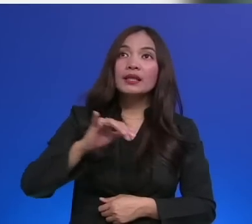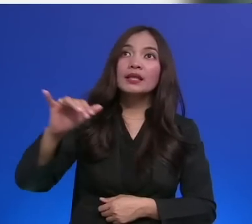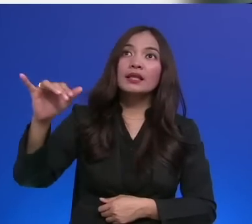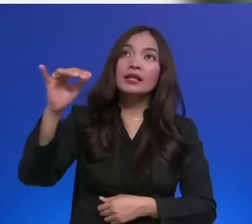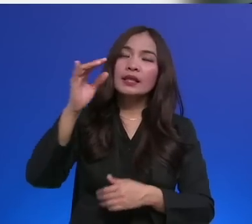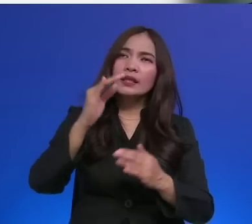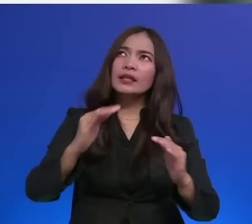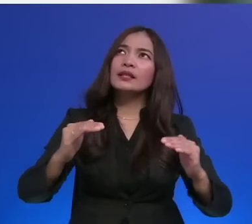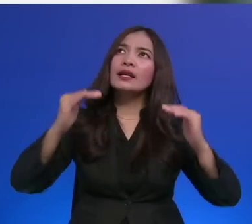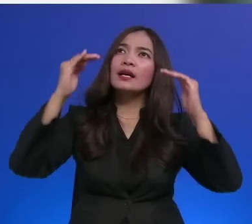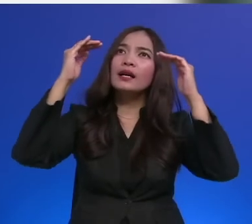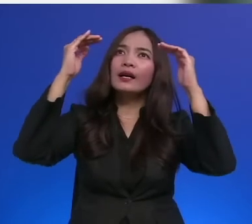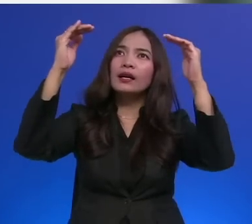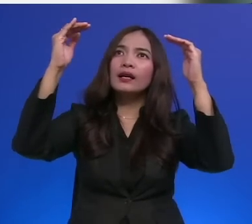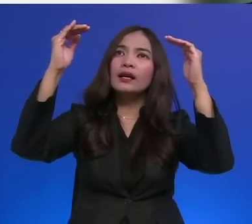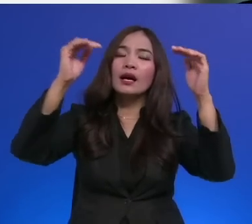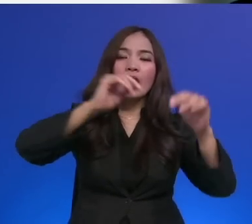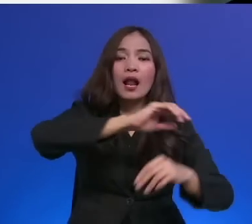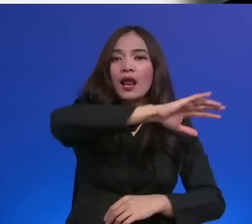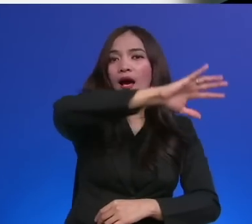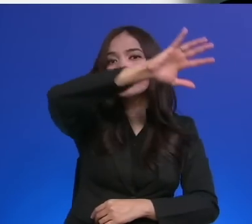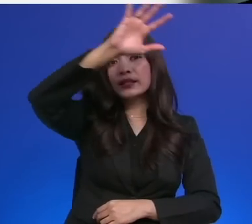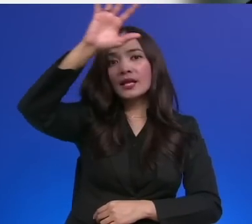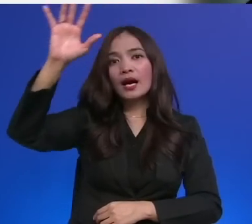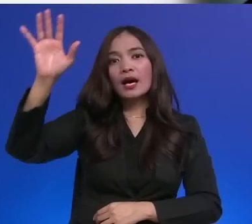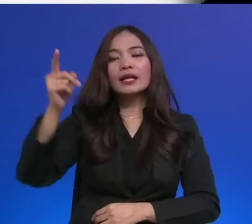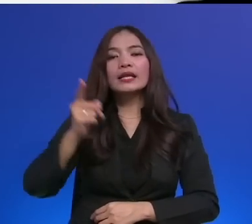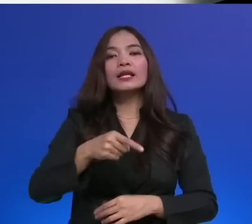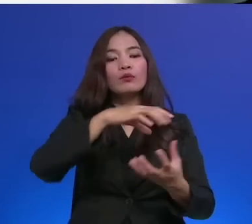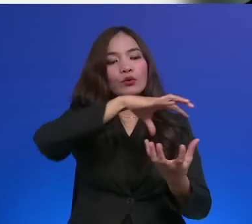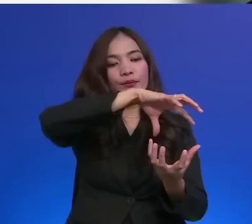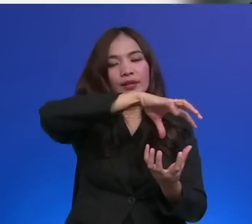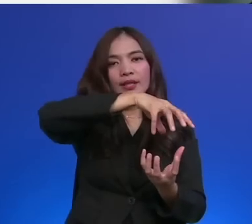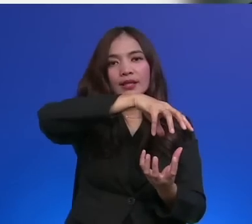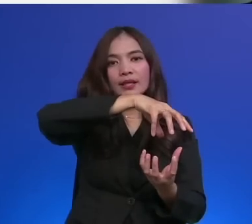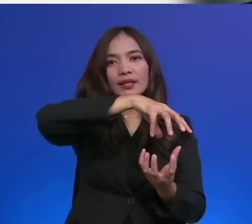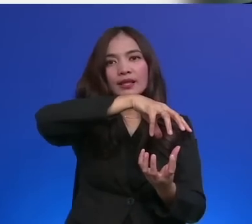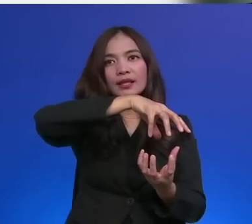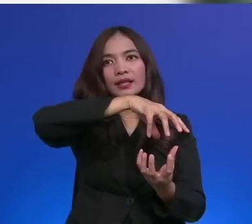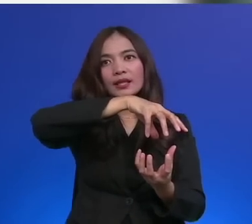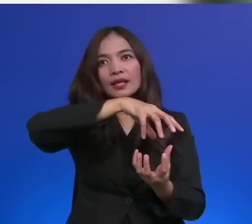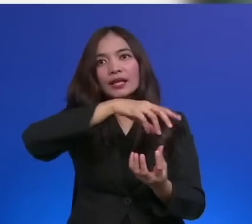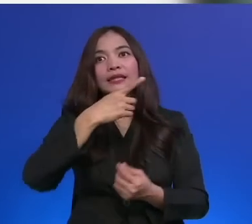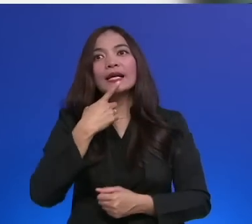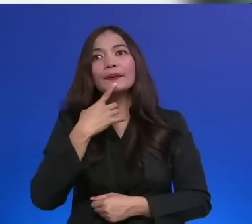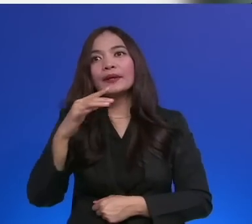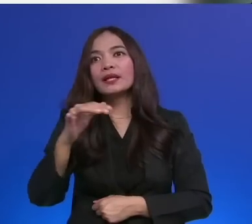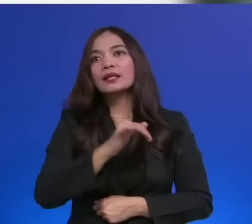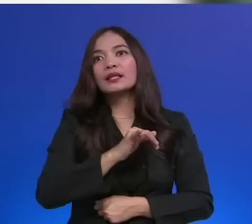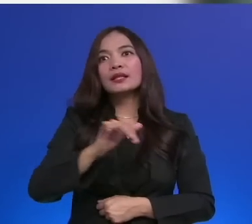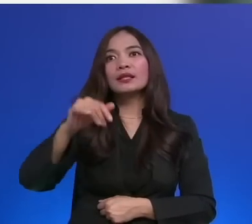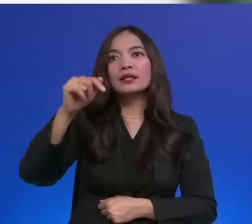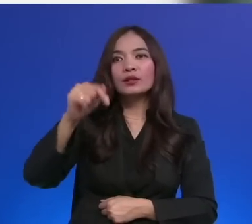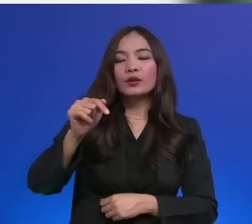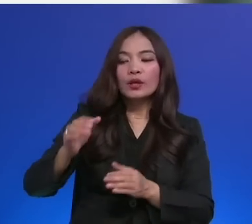Seperti tingginya langit dari bumi, demikian